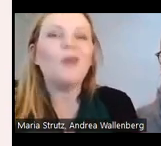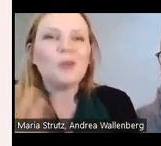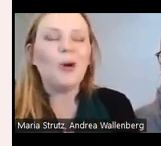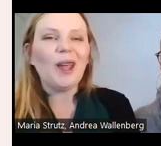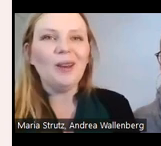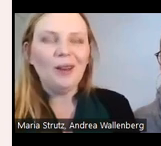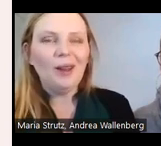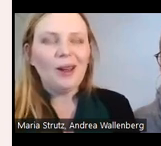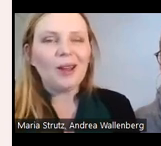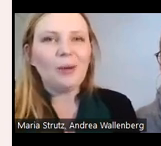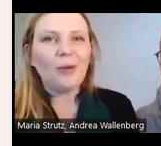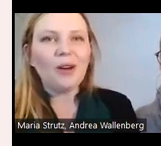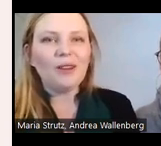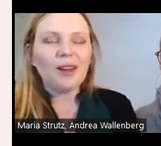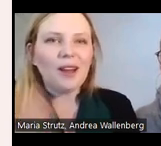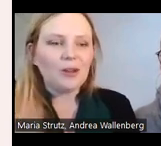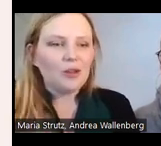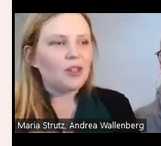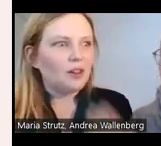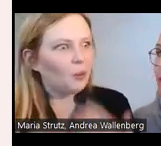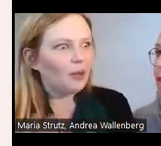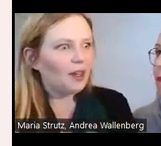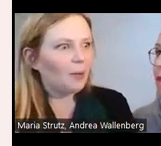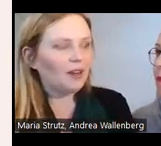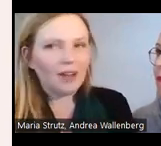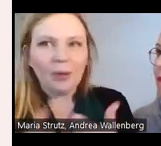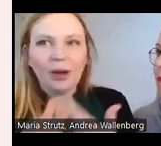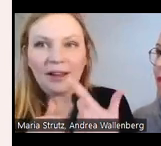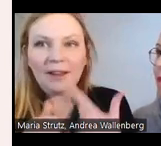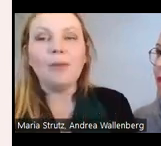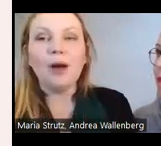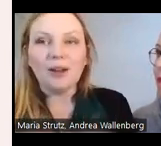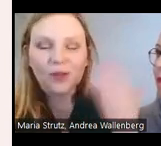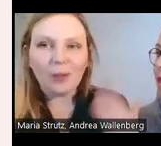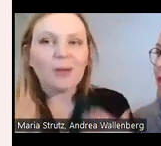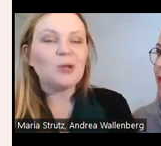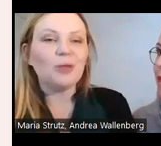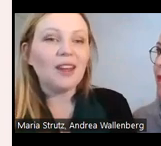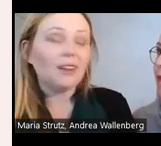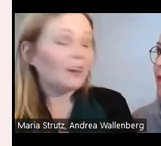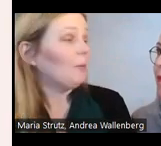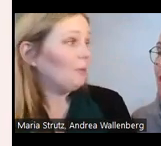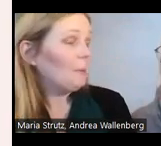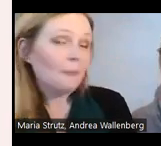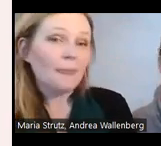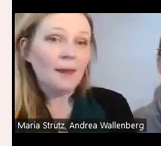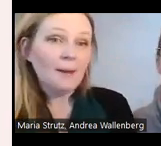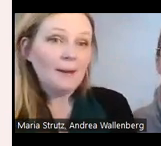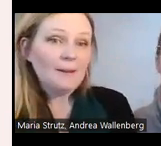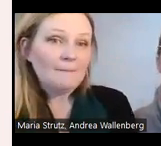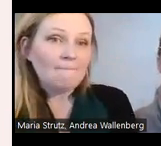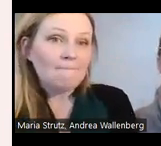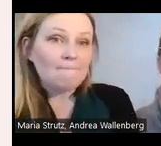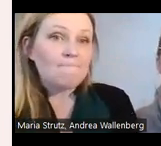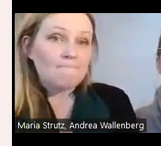som är igång och språkar. Att man får den här, just ja, det är två olika Malin. Den Malin eller den Malin. Och så har man ett persontecken till dem. Mm. Så